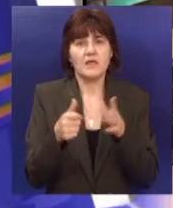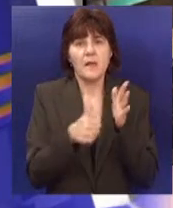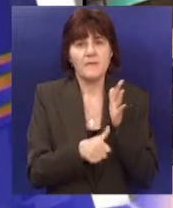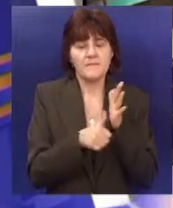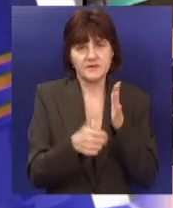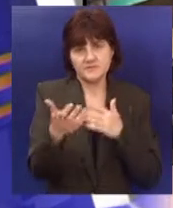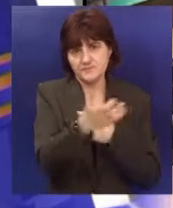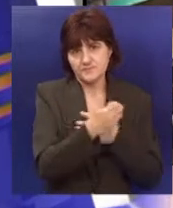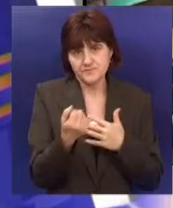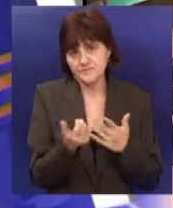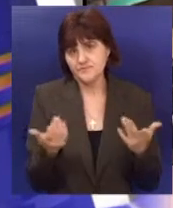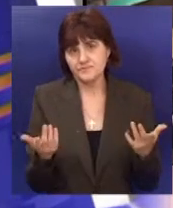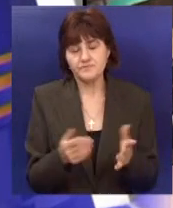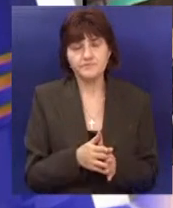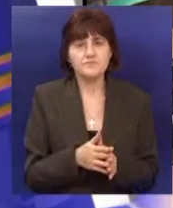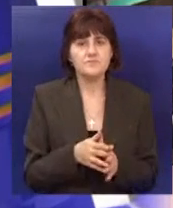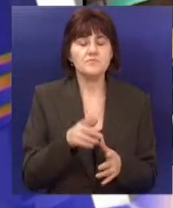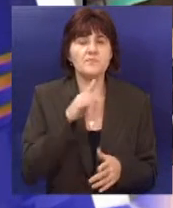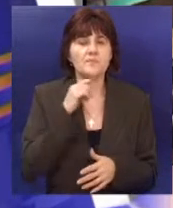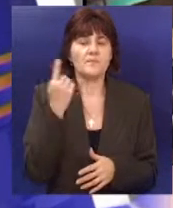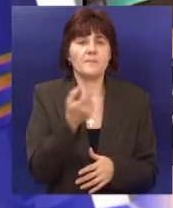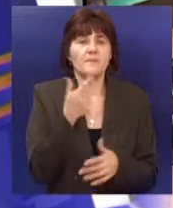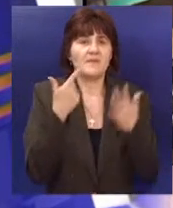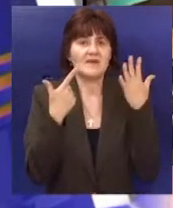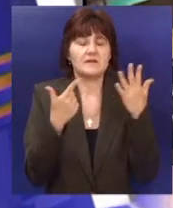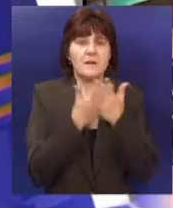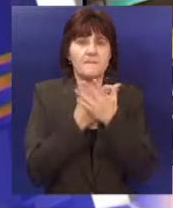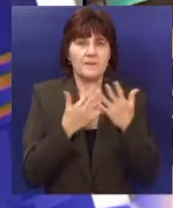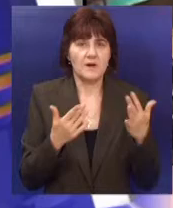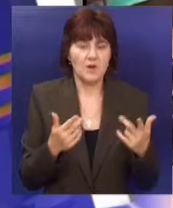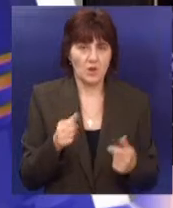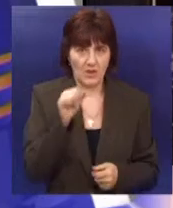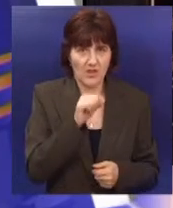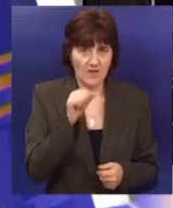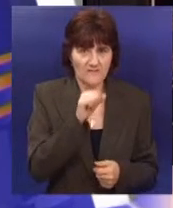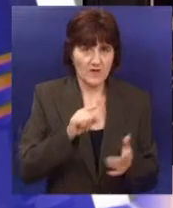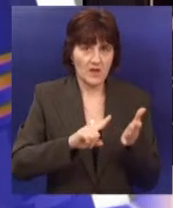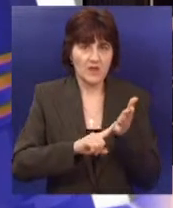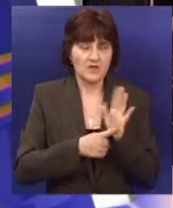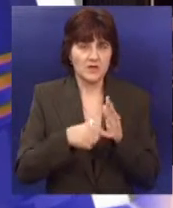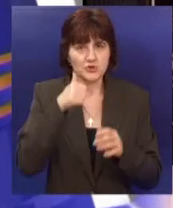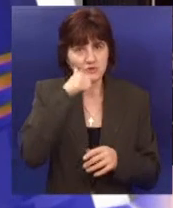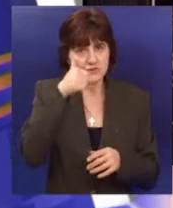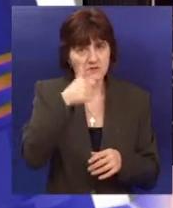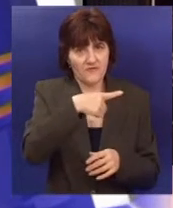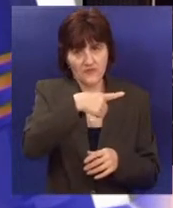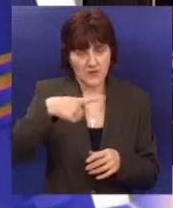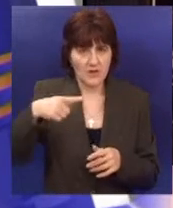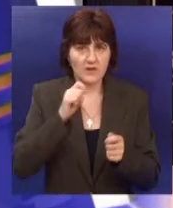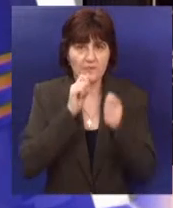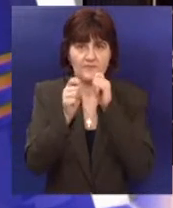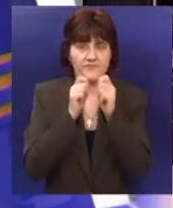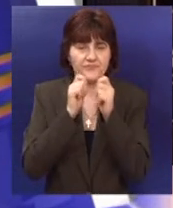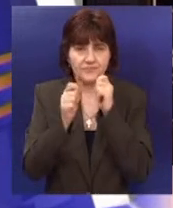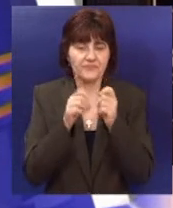u visini od 7 miliona evra. Odbornici su u više navrata imali primedbe što su se pojedine tačke dnevnog reda našle